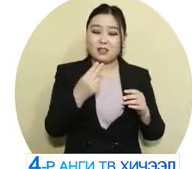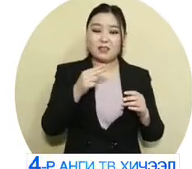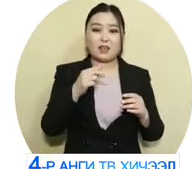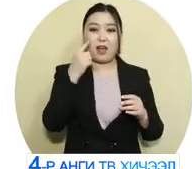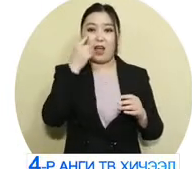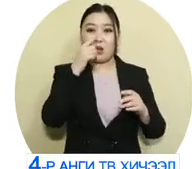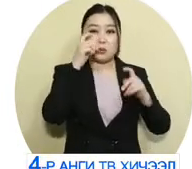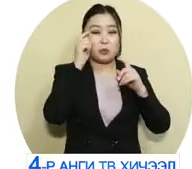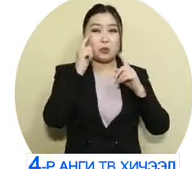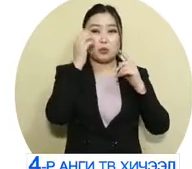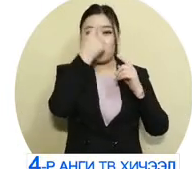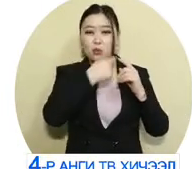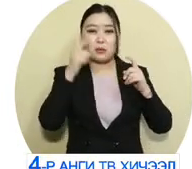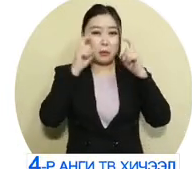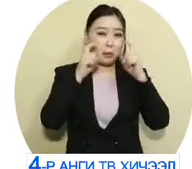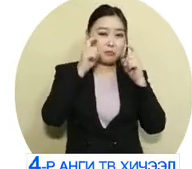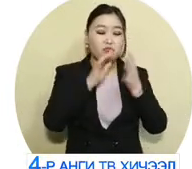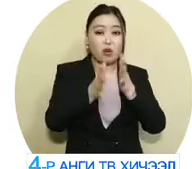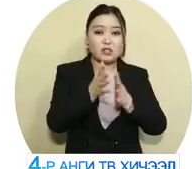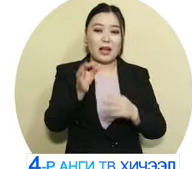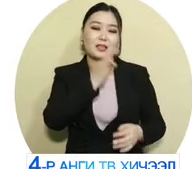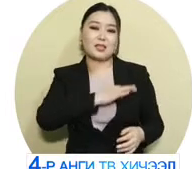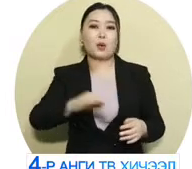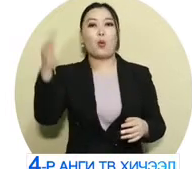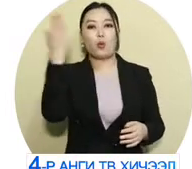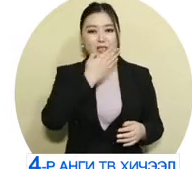зангаа хэрэглэн уншицгаая.